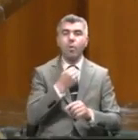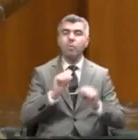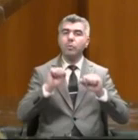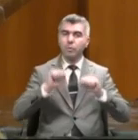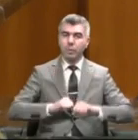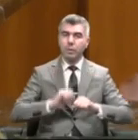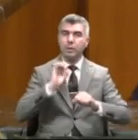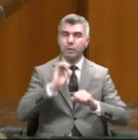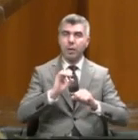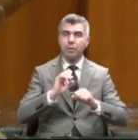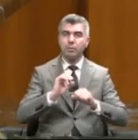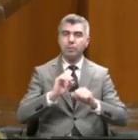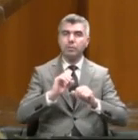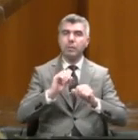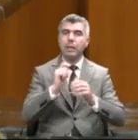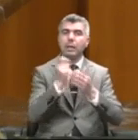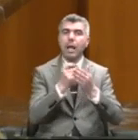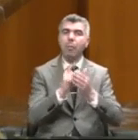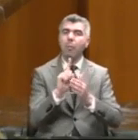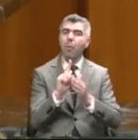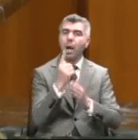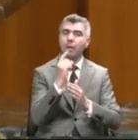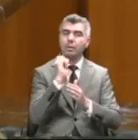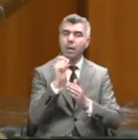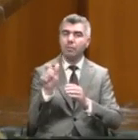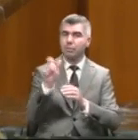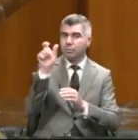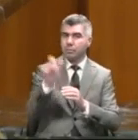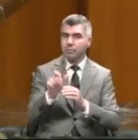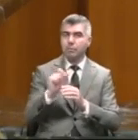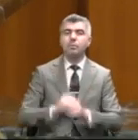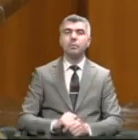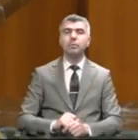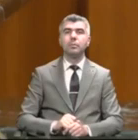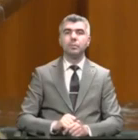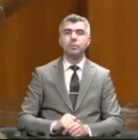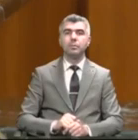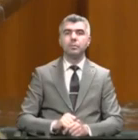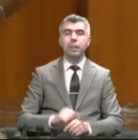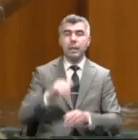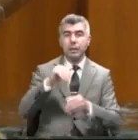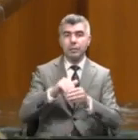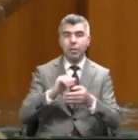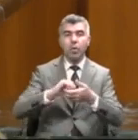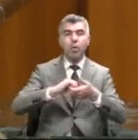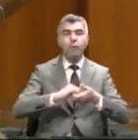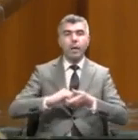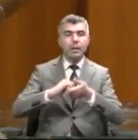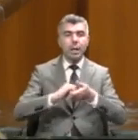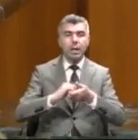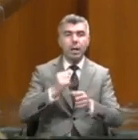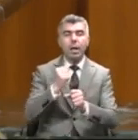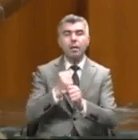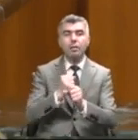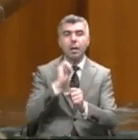للتفاعل مع طلب واحد تقدمت به مجموعه الكونفدراليه الديمقراطيه للشغل حول